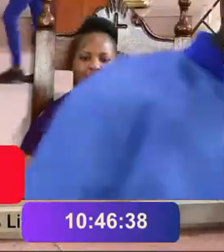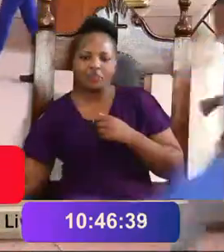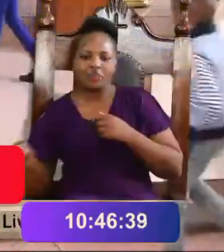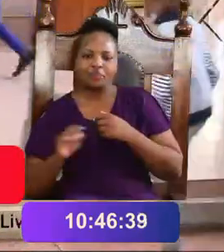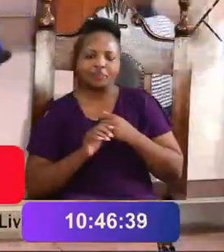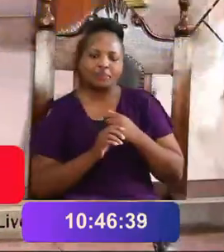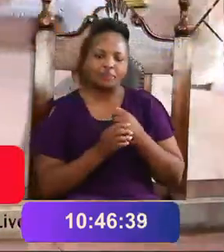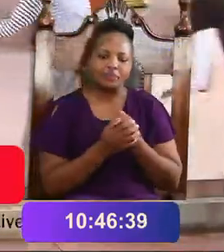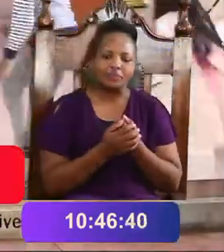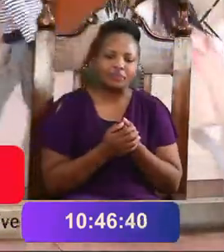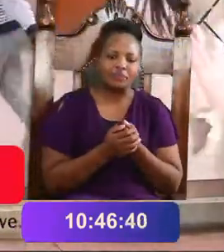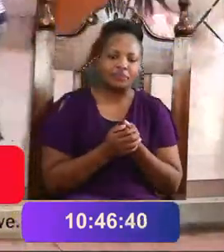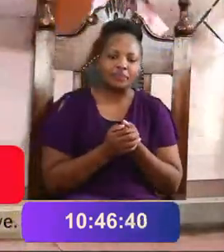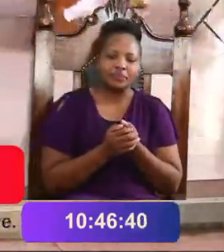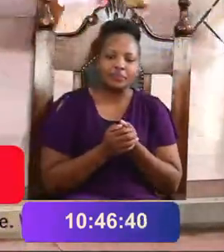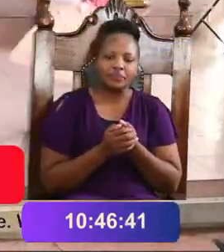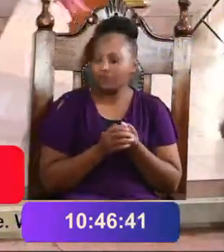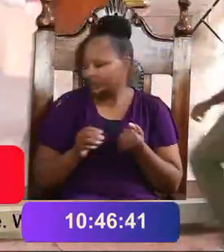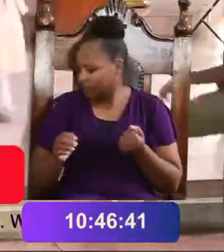kumshukuru Bwana.